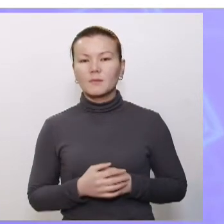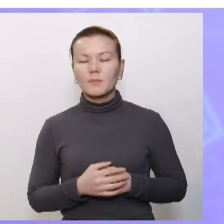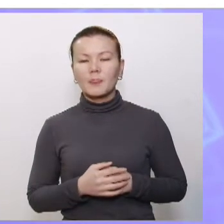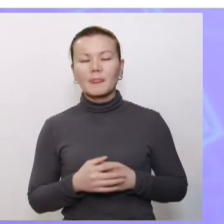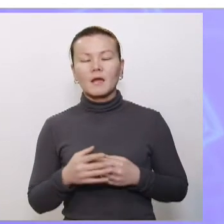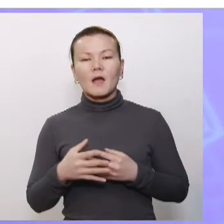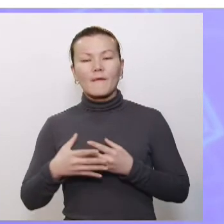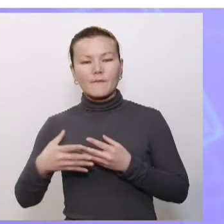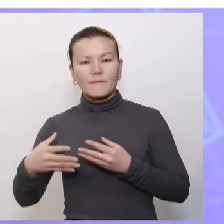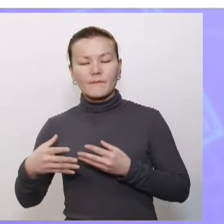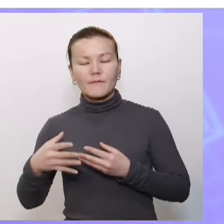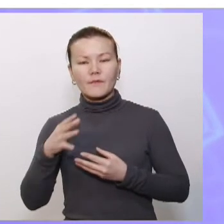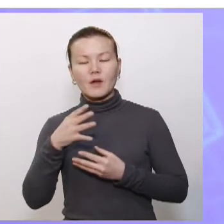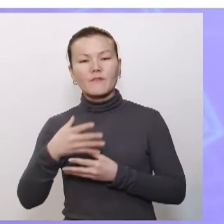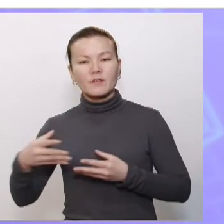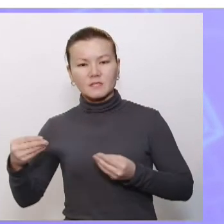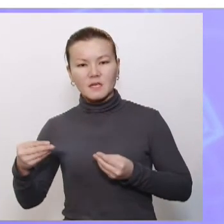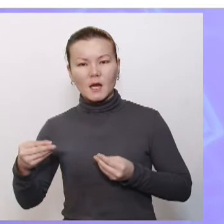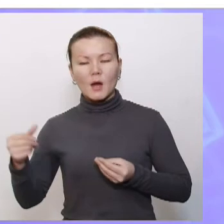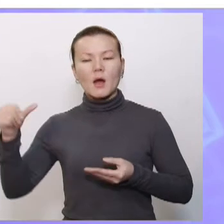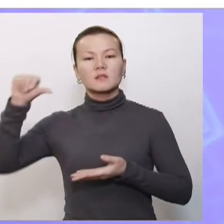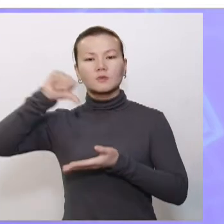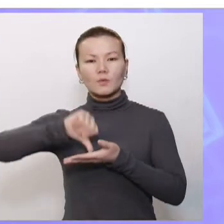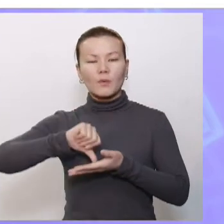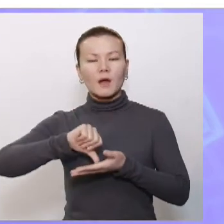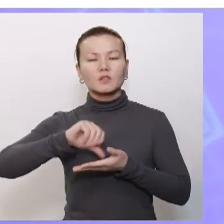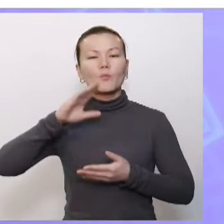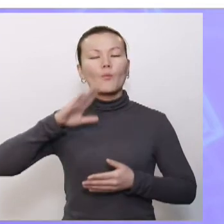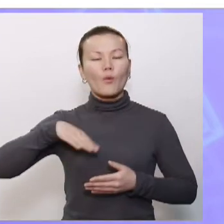Jaz, kış mezgilinden kiyin keled?